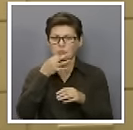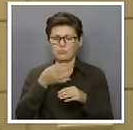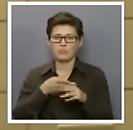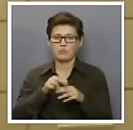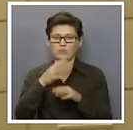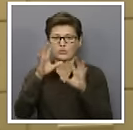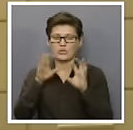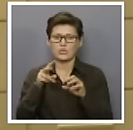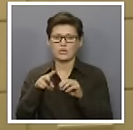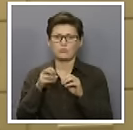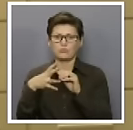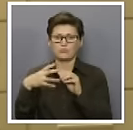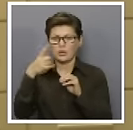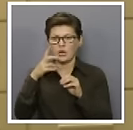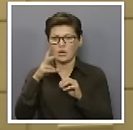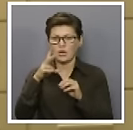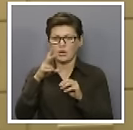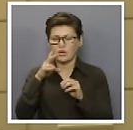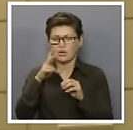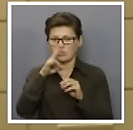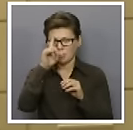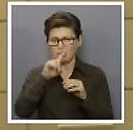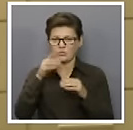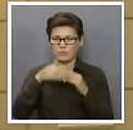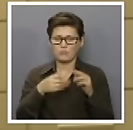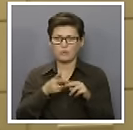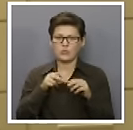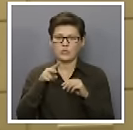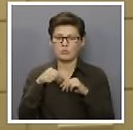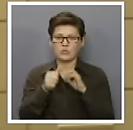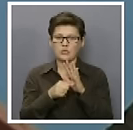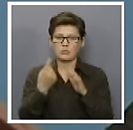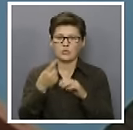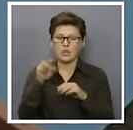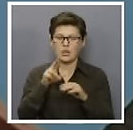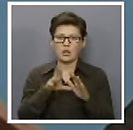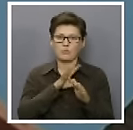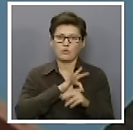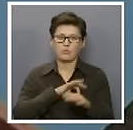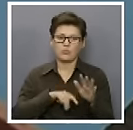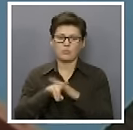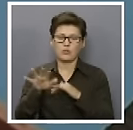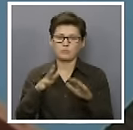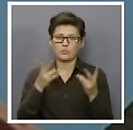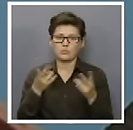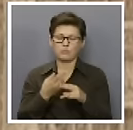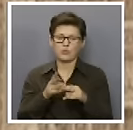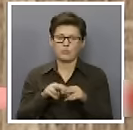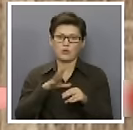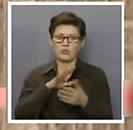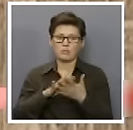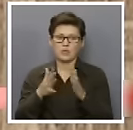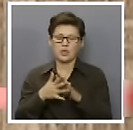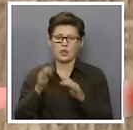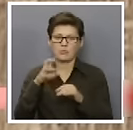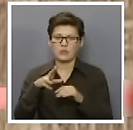бұл заң 2015 жылғы қазан айының соңында қабылданып, 2016 жылғы 1 қаңтардан бастап қолданысқа енуі тиіс болған. Алайда